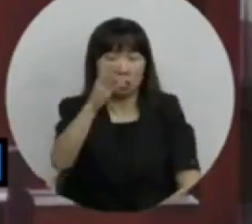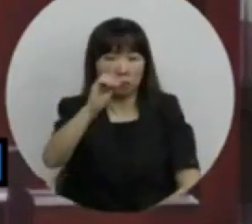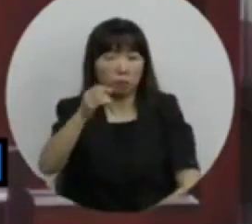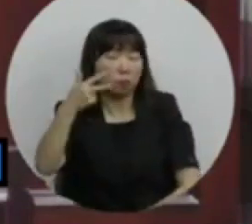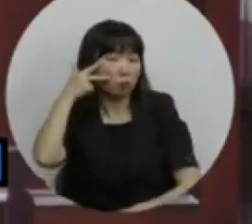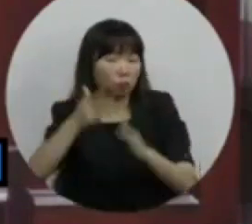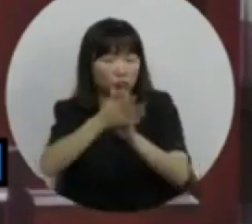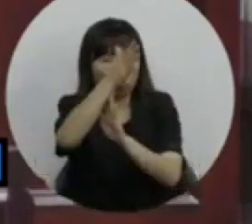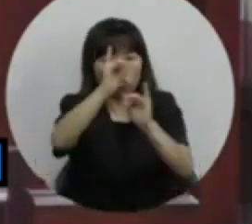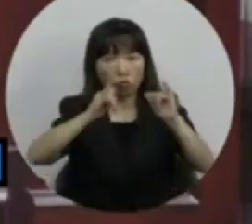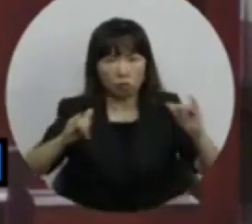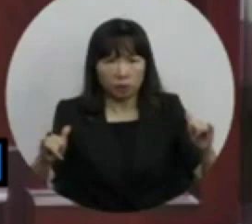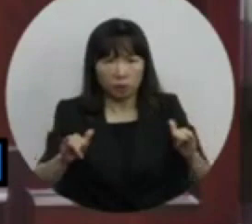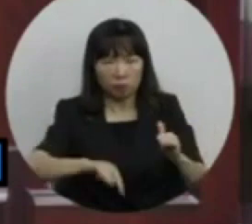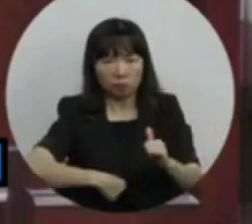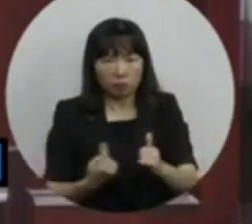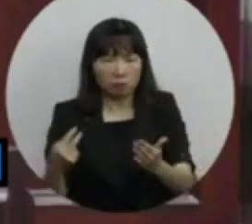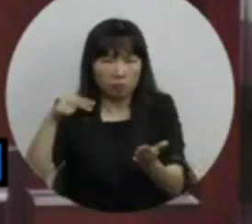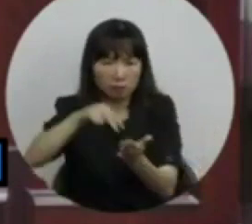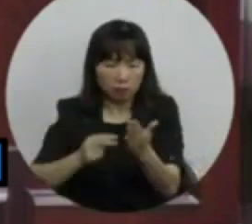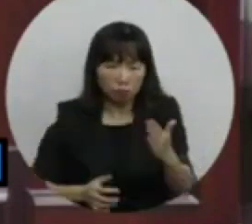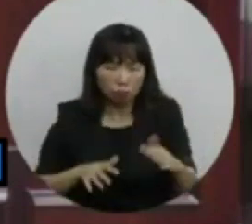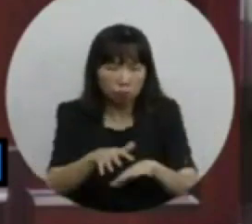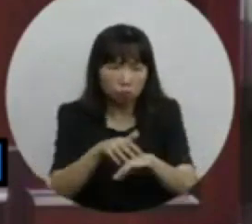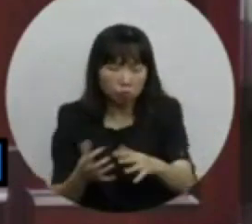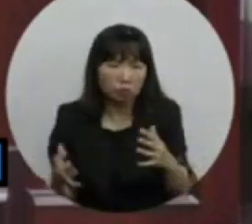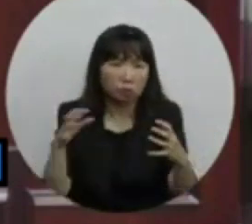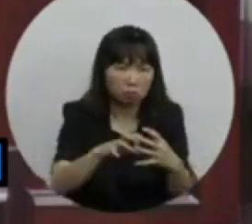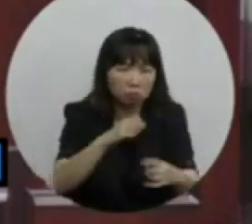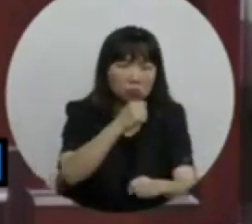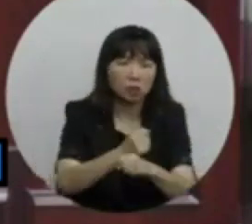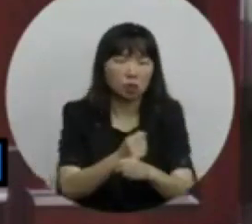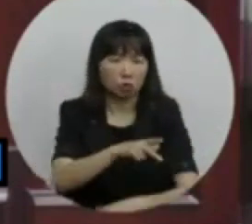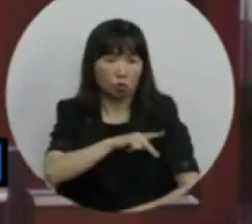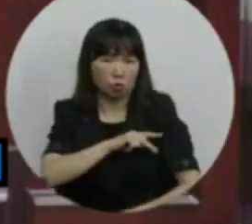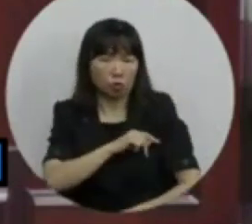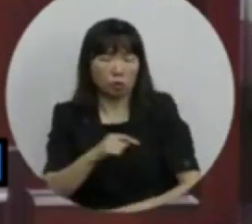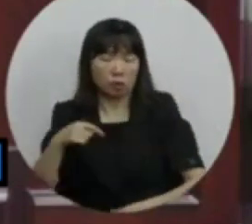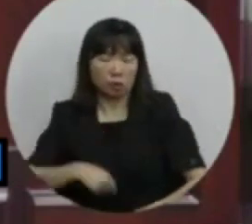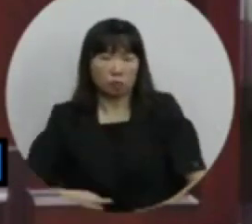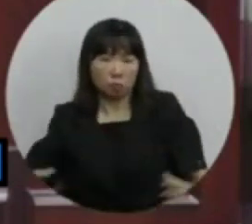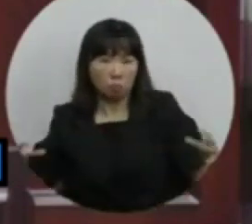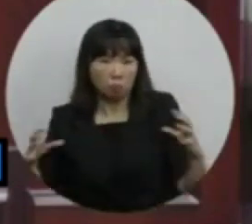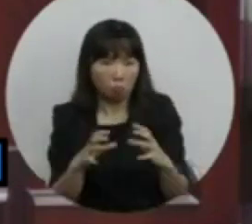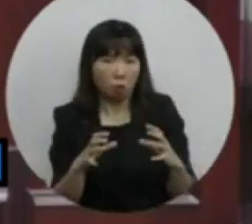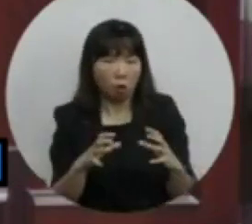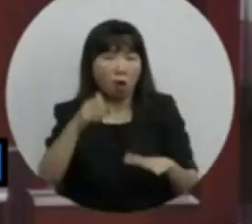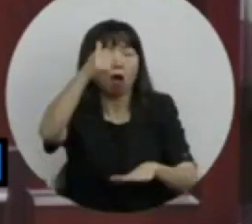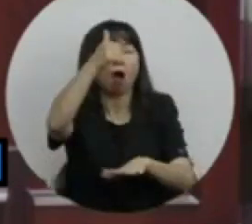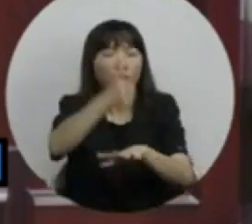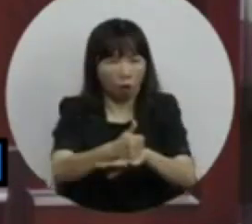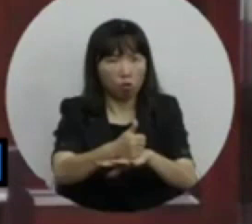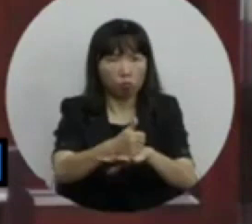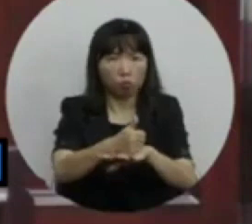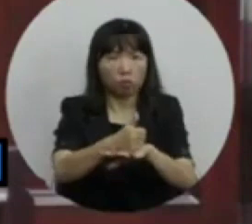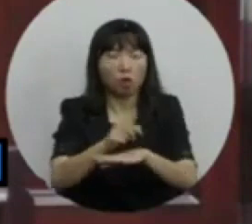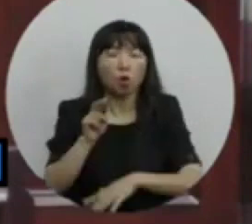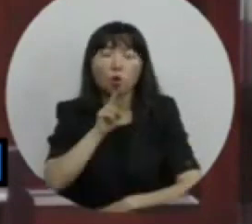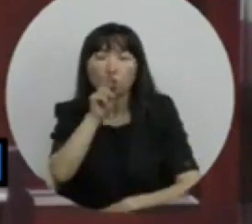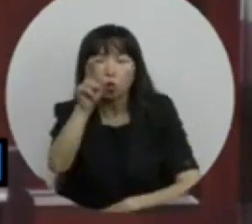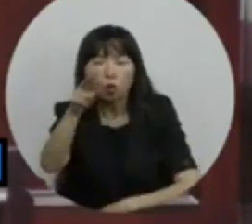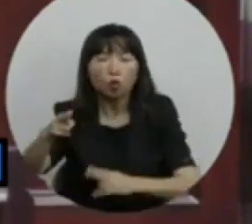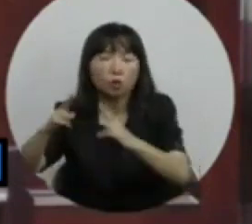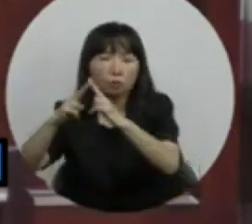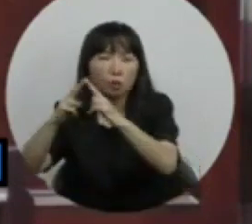여주시민은 자생적인 조직을 결성하고 의원님들과 함께 힘을 모아 결국 용인반도체